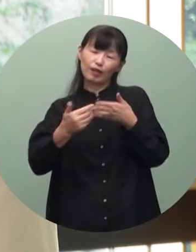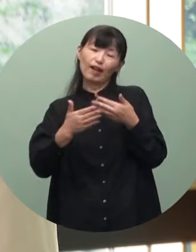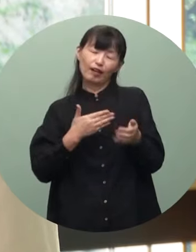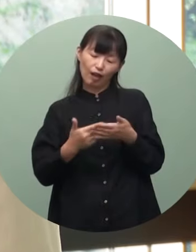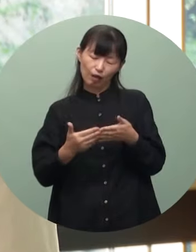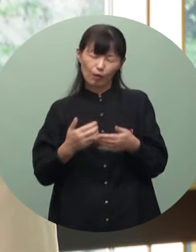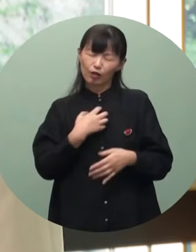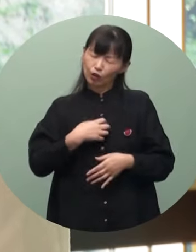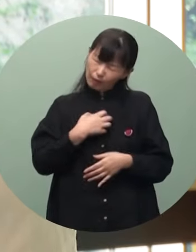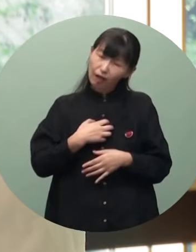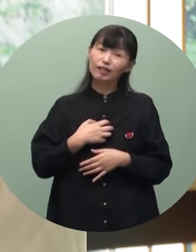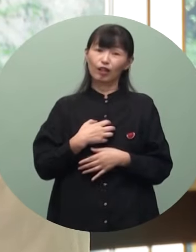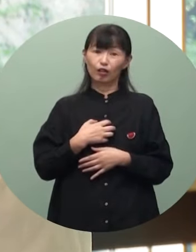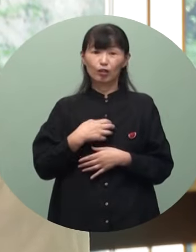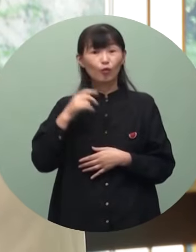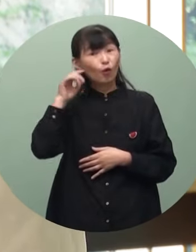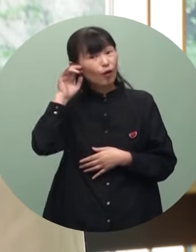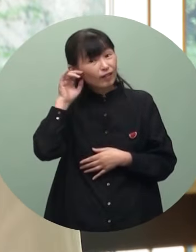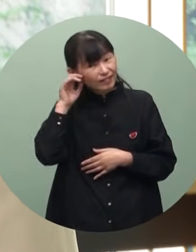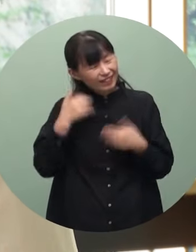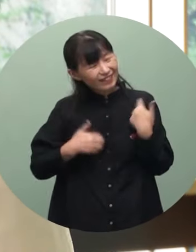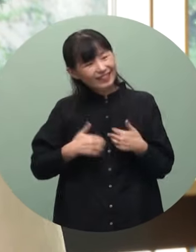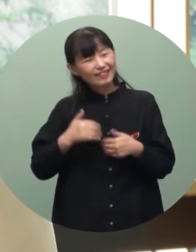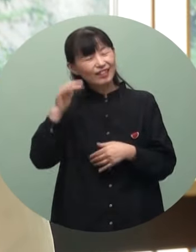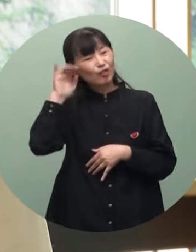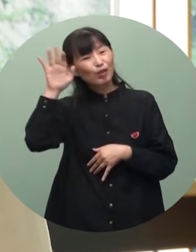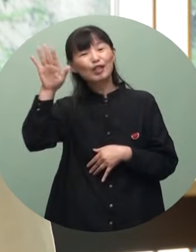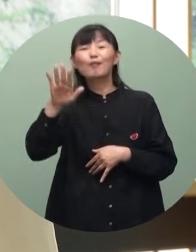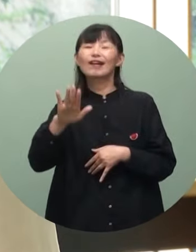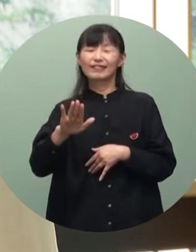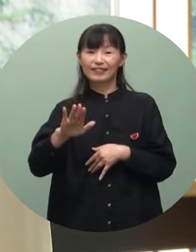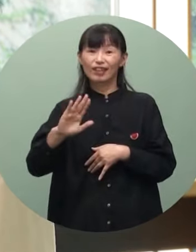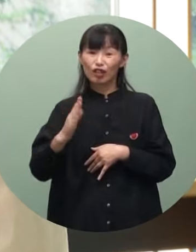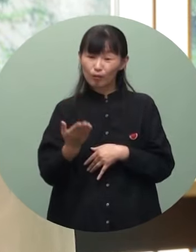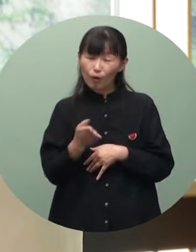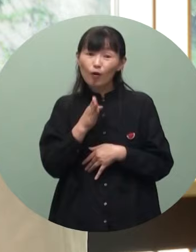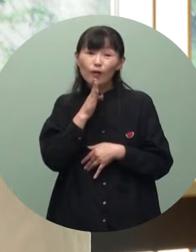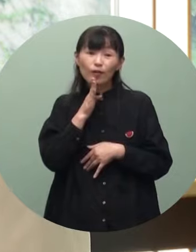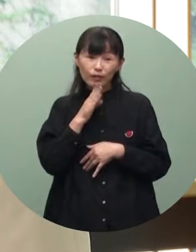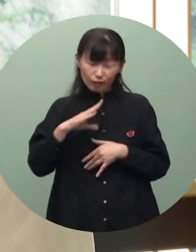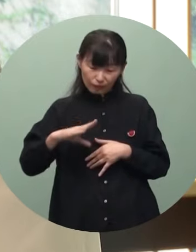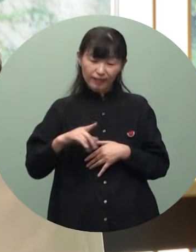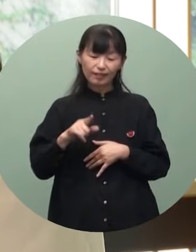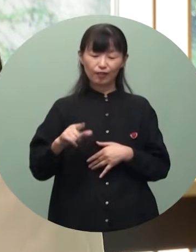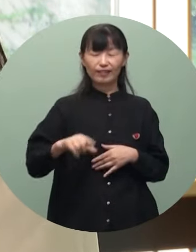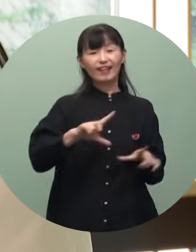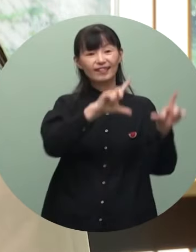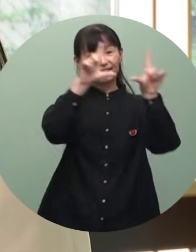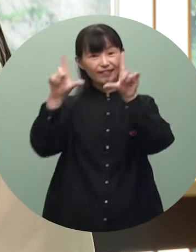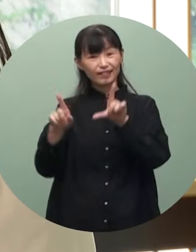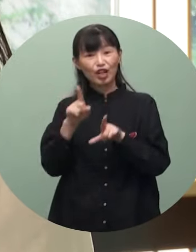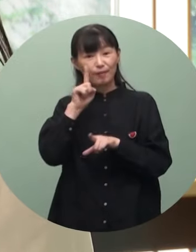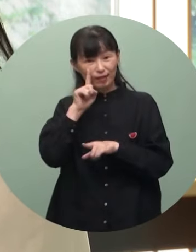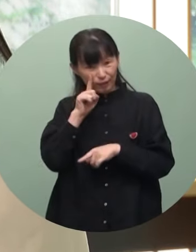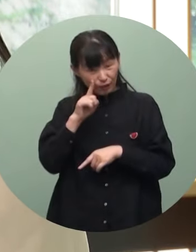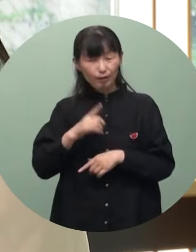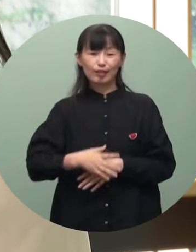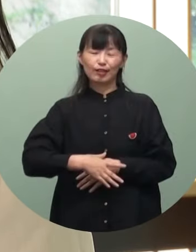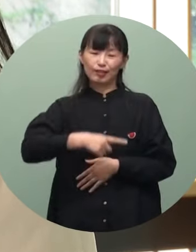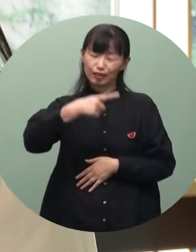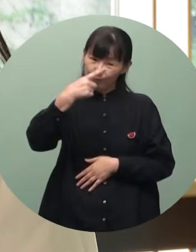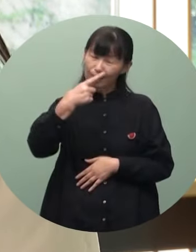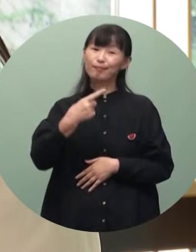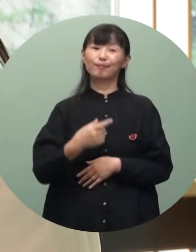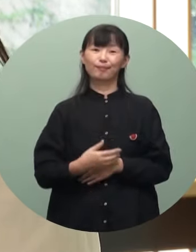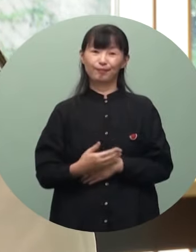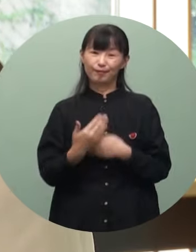こうなんか辛かった思いでもあるし楽しかった思いでもあって、本当にその文化圏で住んでみるということが